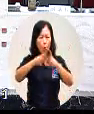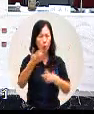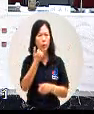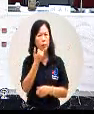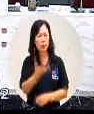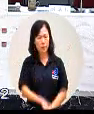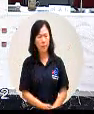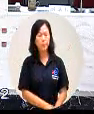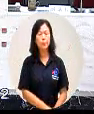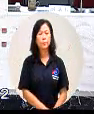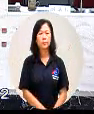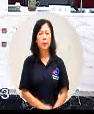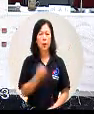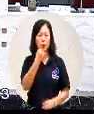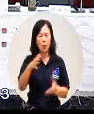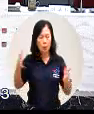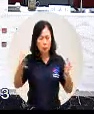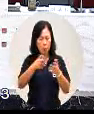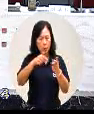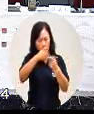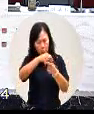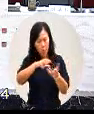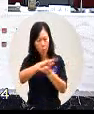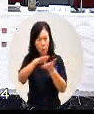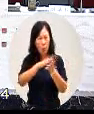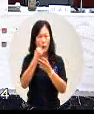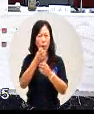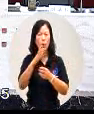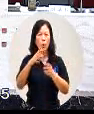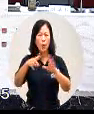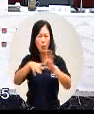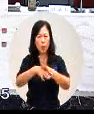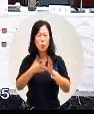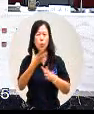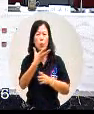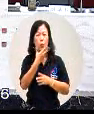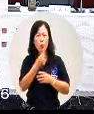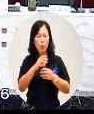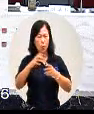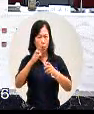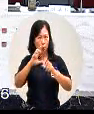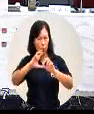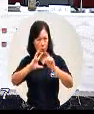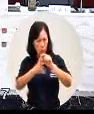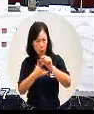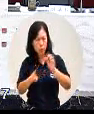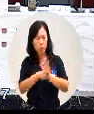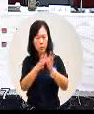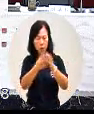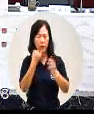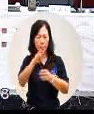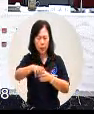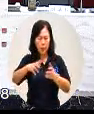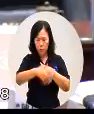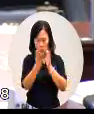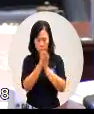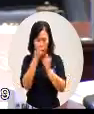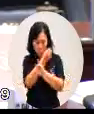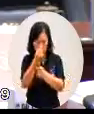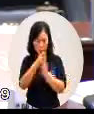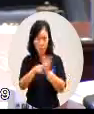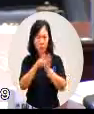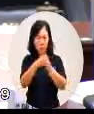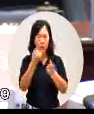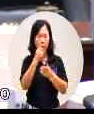就是综合活动中心跟我们文府国中哈、哦，总量管制的等等的哈、哦，啊，请市长具体哦这